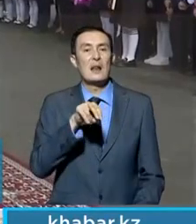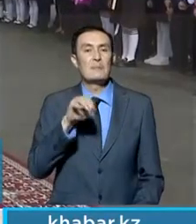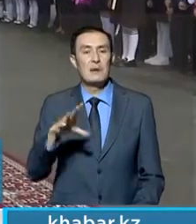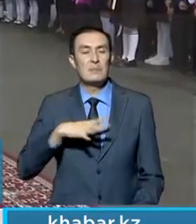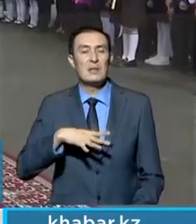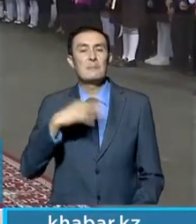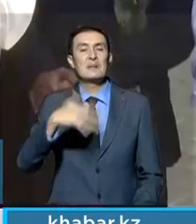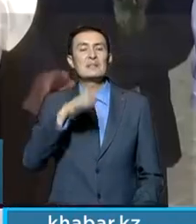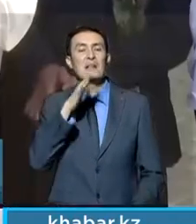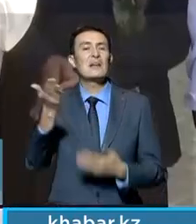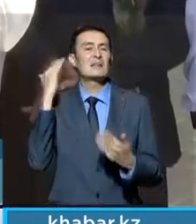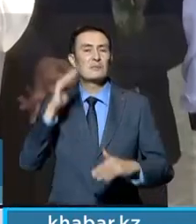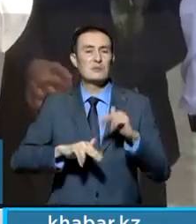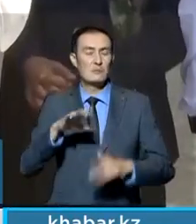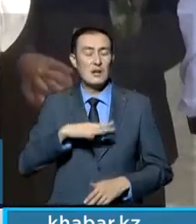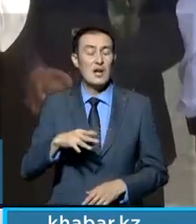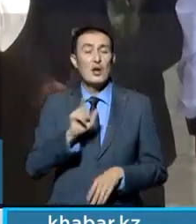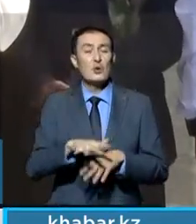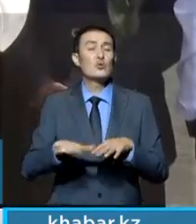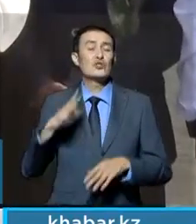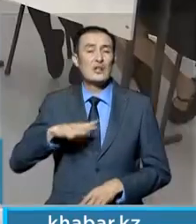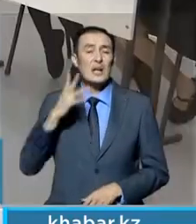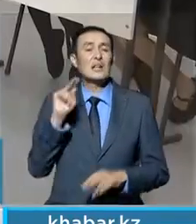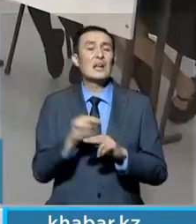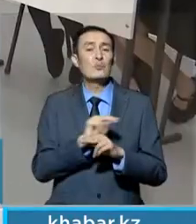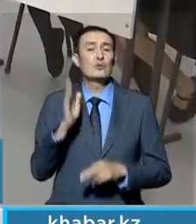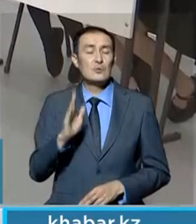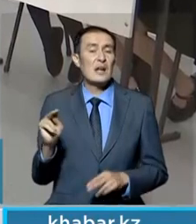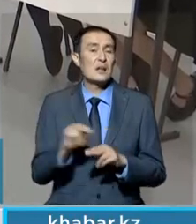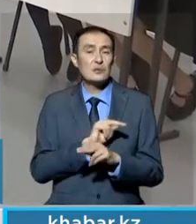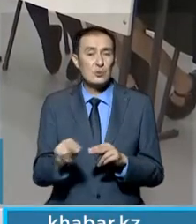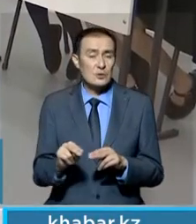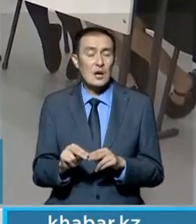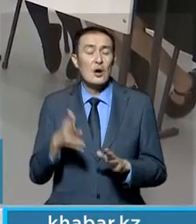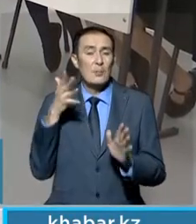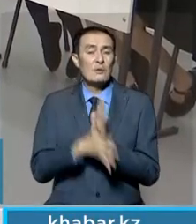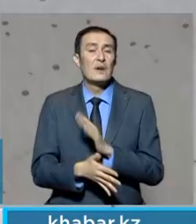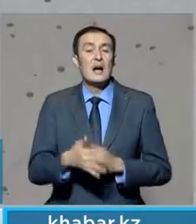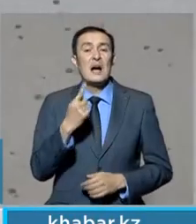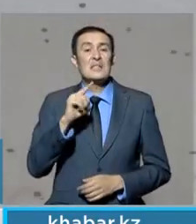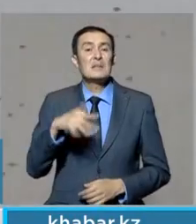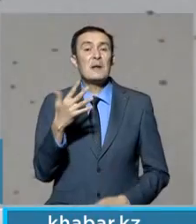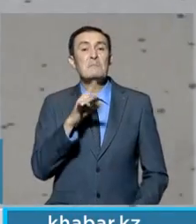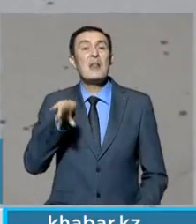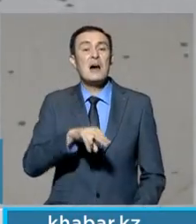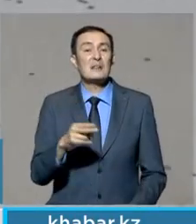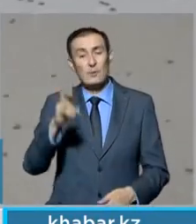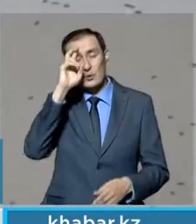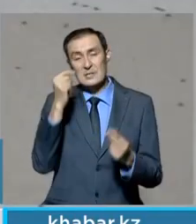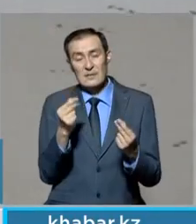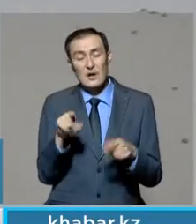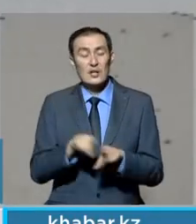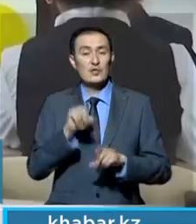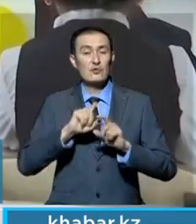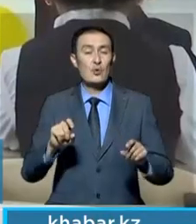больше полувека назад. Сельчане долгие годы ждали, когда ее капитально отремонтируют. На реконструкцию здания ушло больше 1,5 миллиарда тенге бюджетных средств. В школе